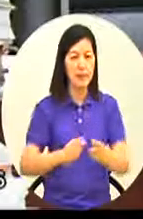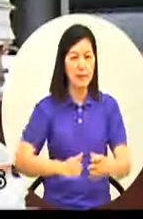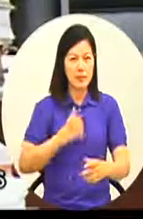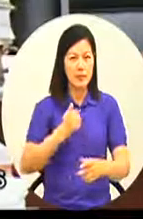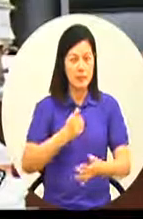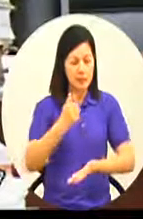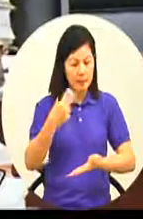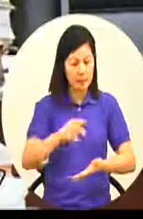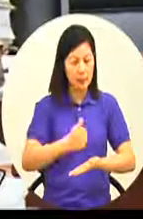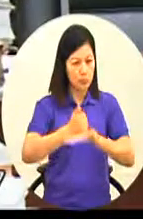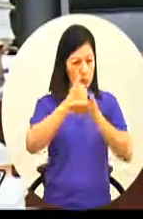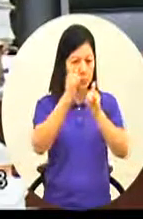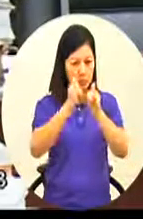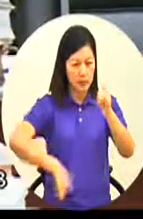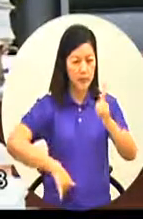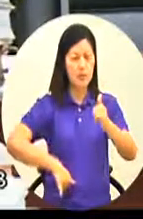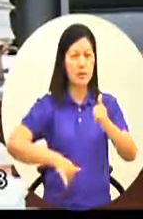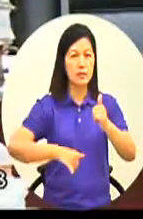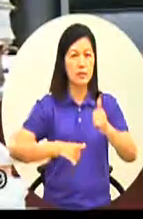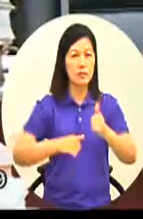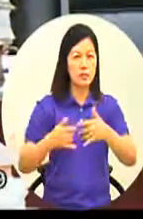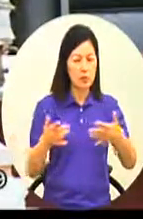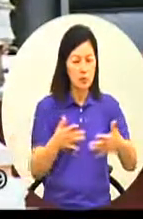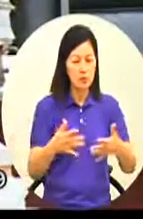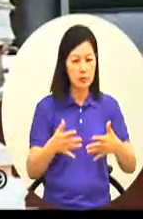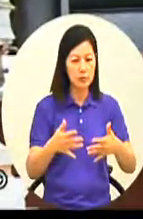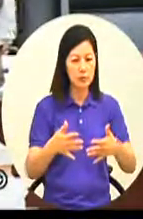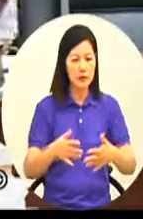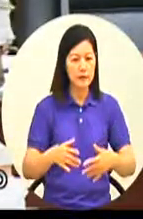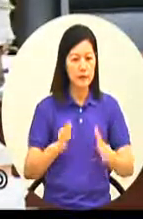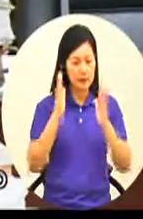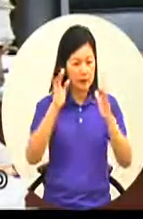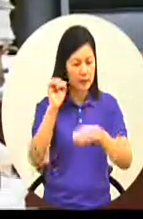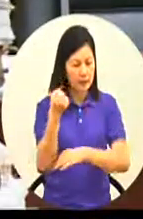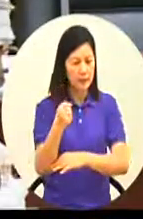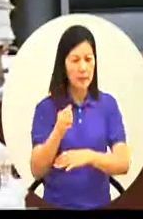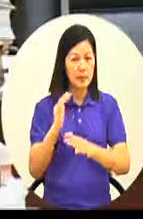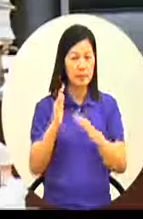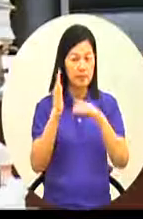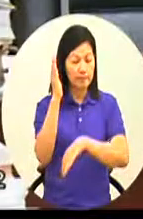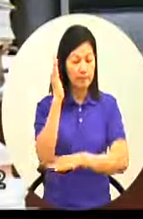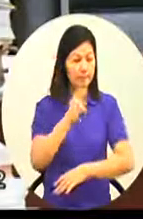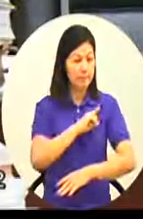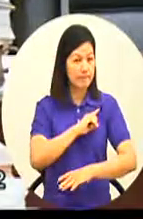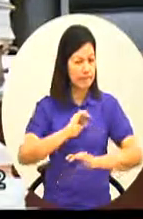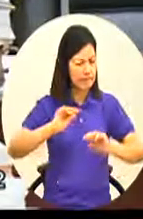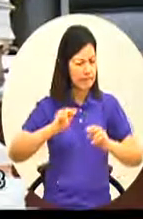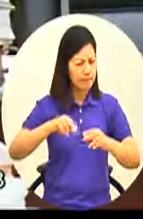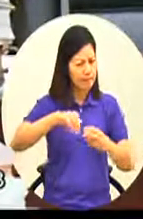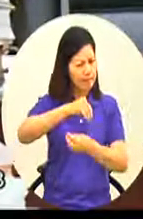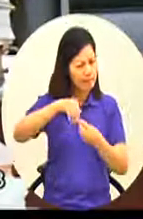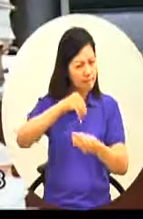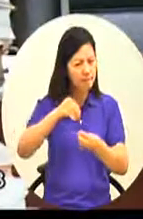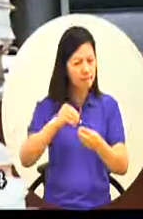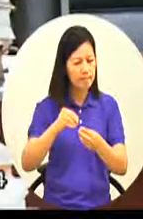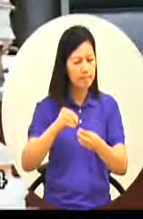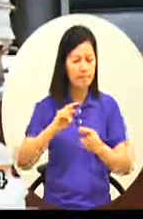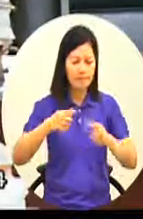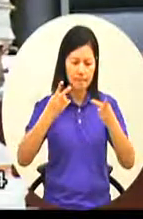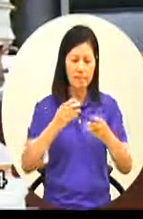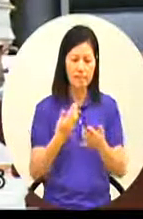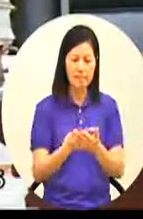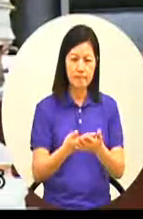史的哦一类议题，跟所谓他们的争议点，我们政府还可以做什么调整？我们还是有手段，我们还是有方法可以去